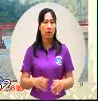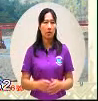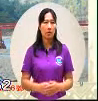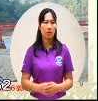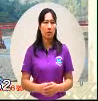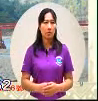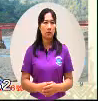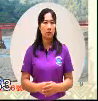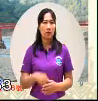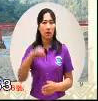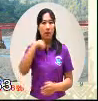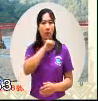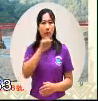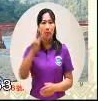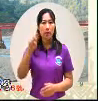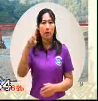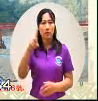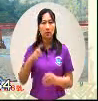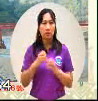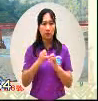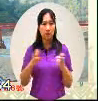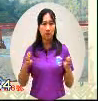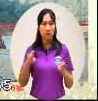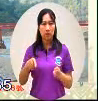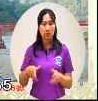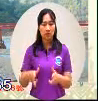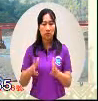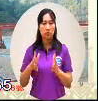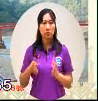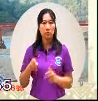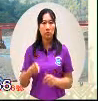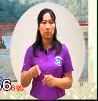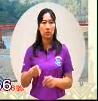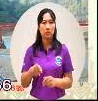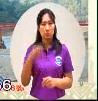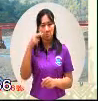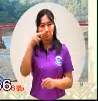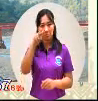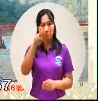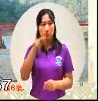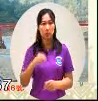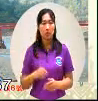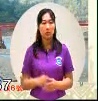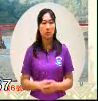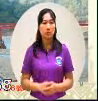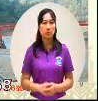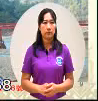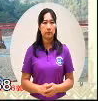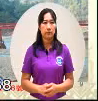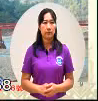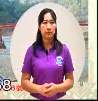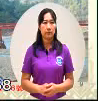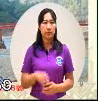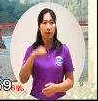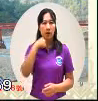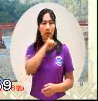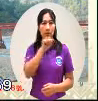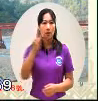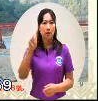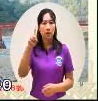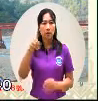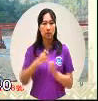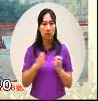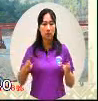这个二十一线道，这钢便桥，那这边你看看，那么我想这个哈，二十一线道这个区块